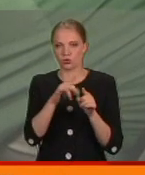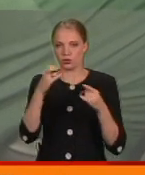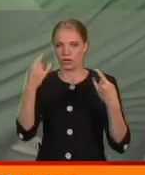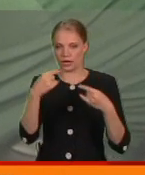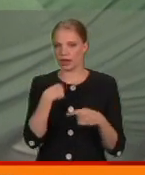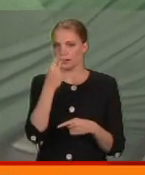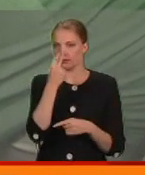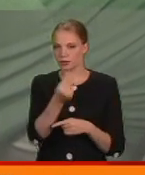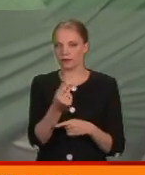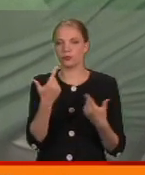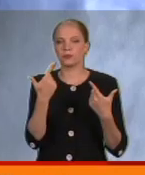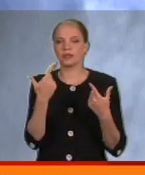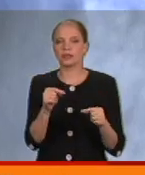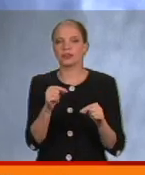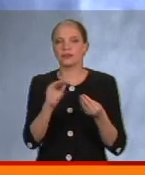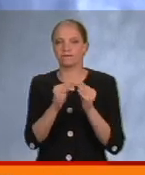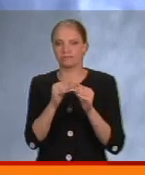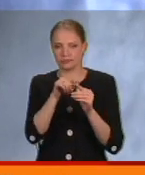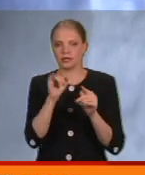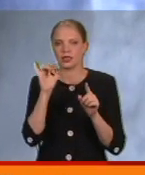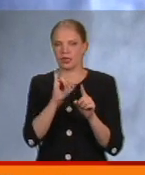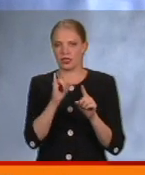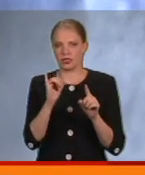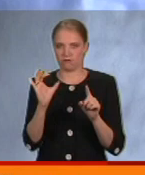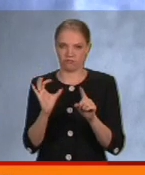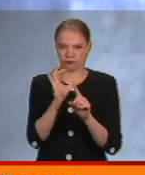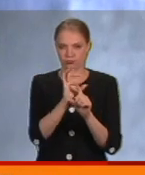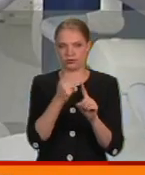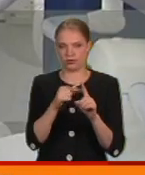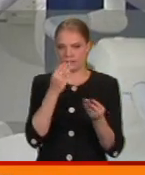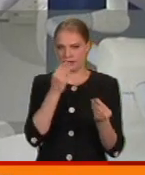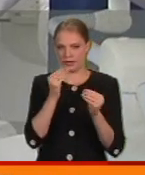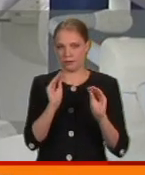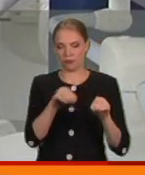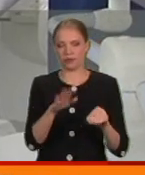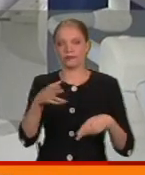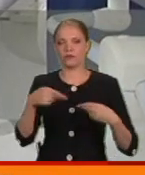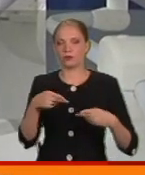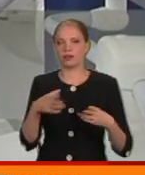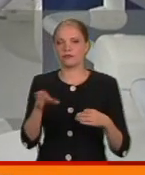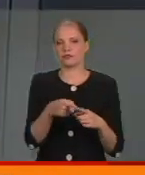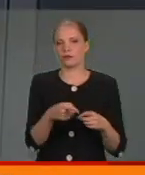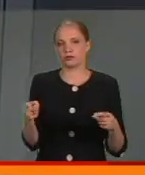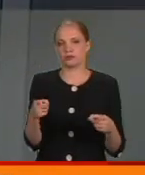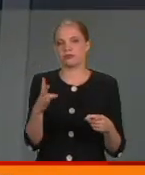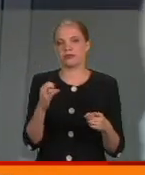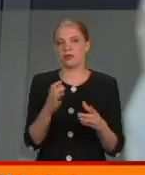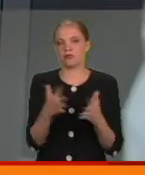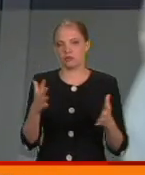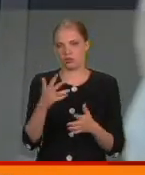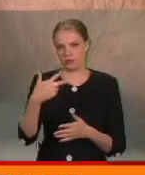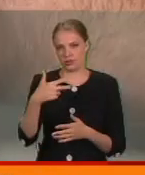екрані, ми дивимося, де саме дефект. І підлаштовуємо туди оклюдер. В операційній уся процедура триває не більш